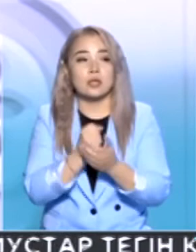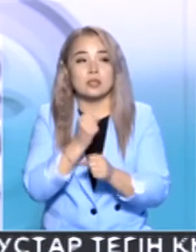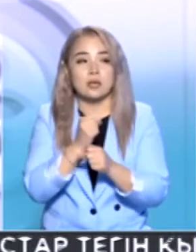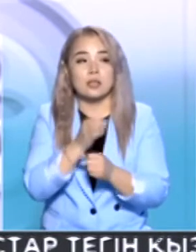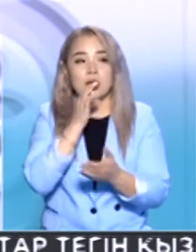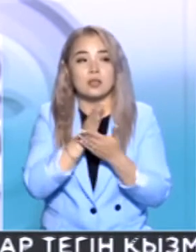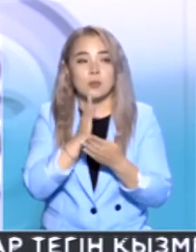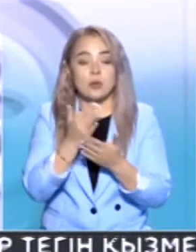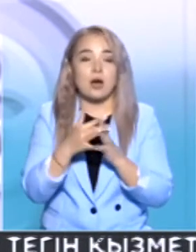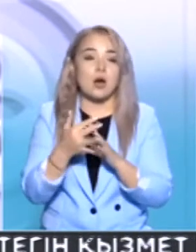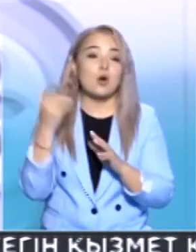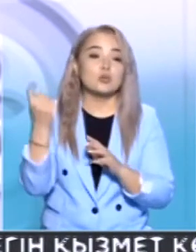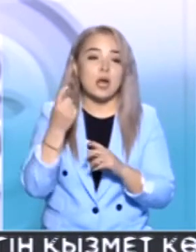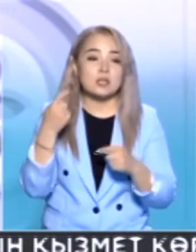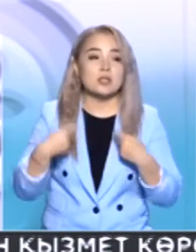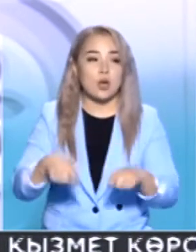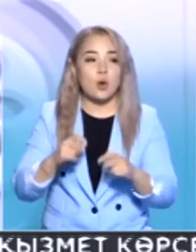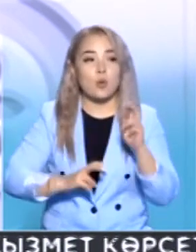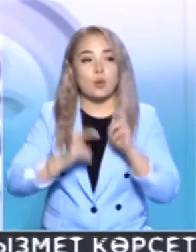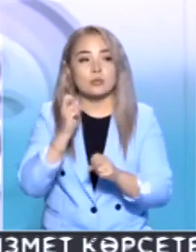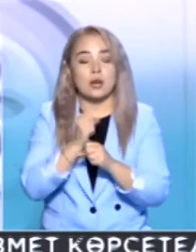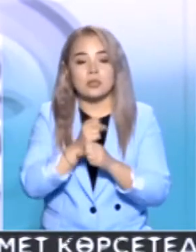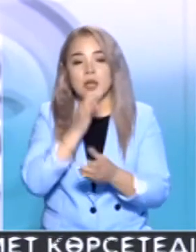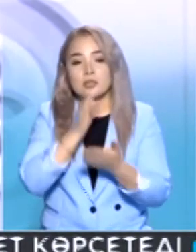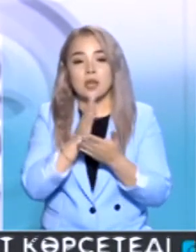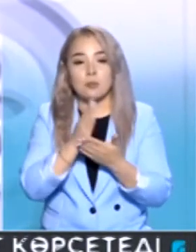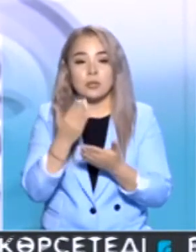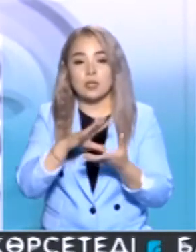отырып, ауыл шаруашылық тауар өндірушілері үшін